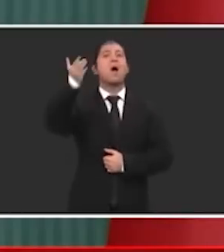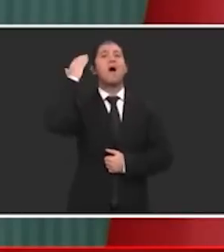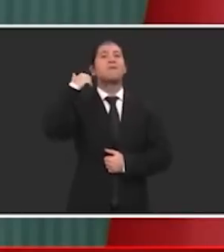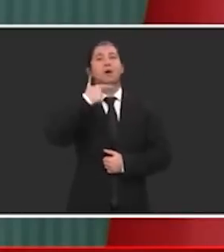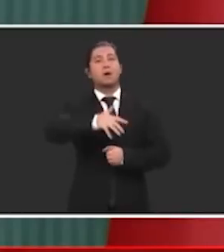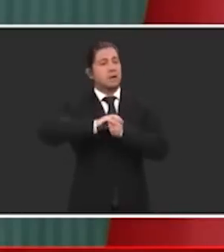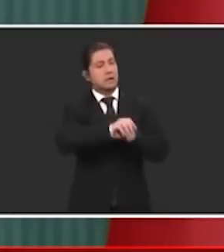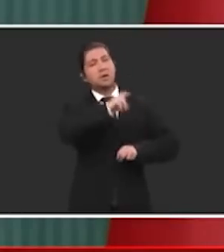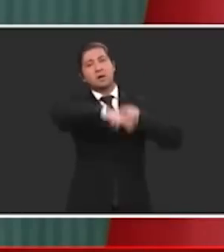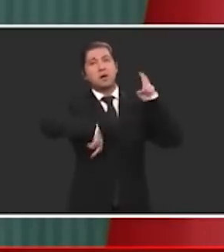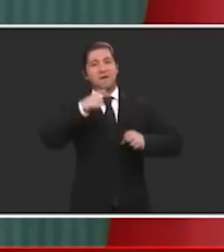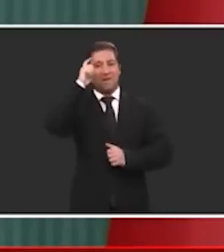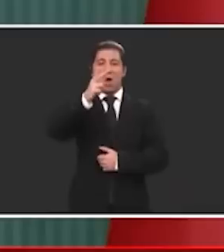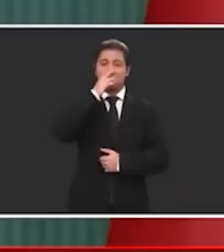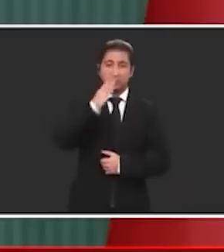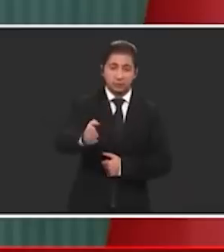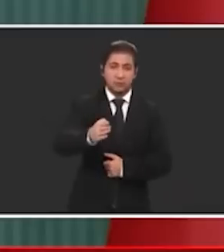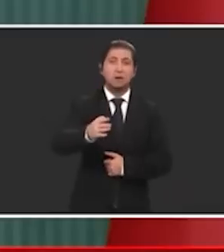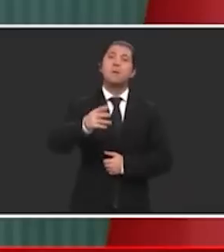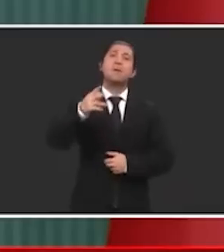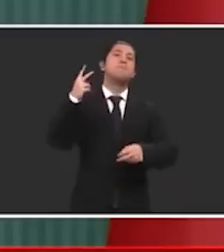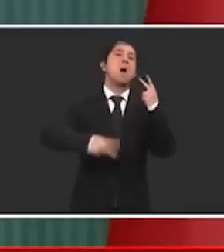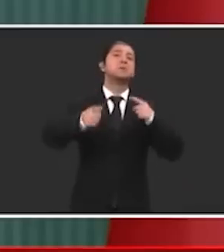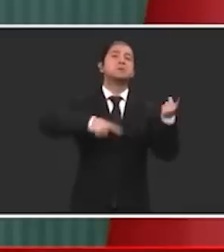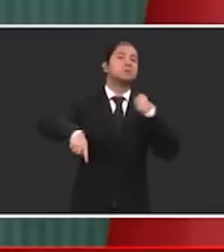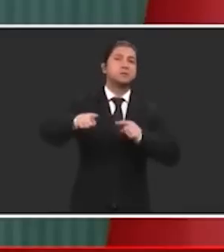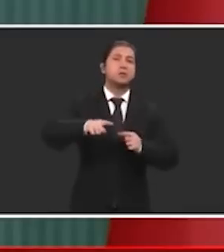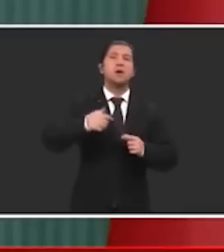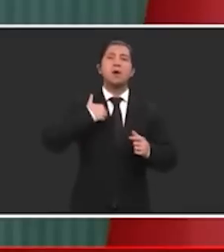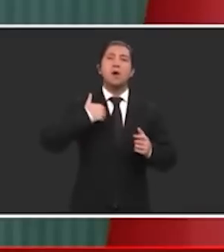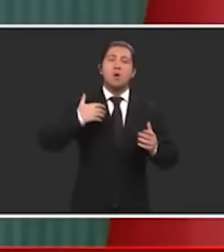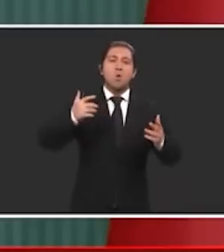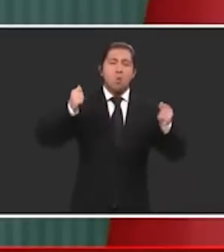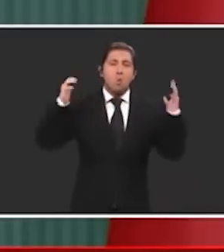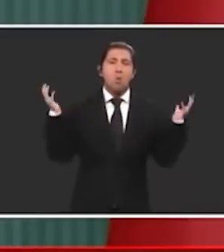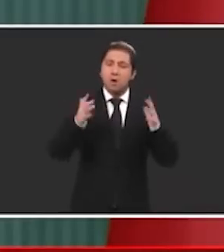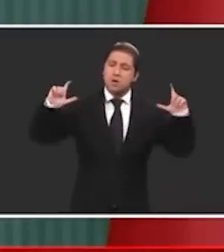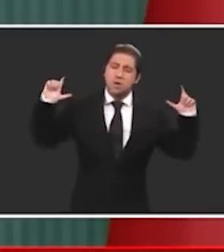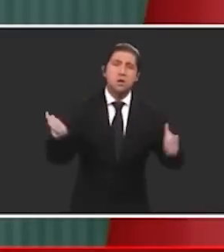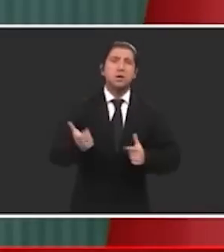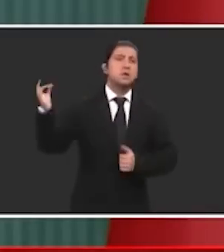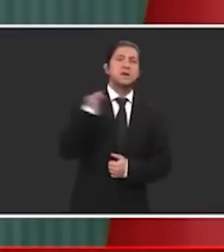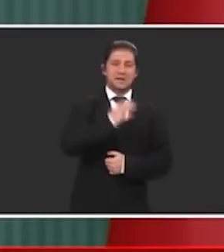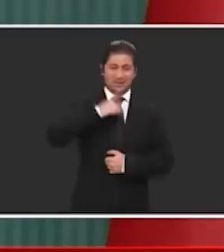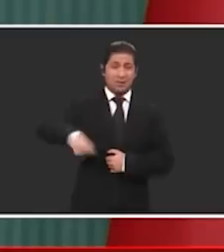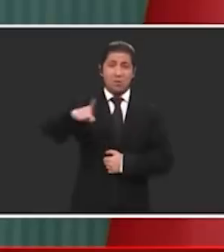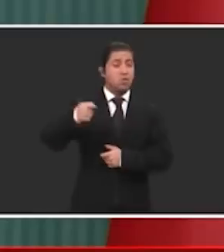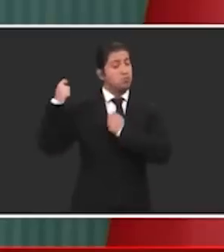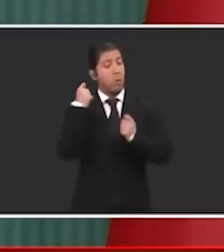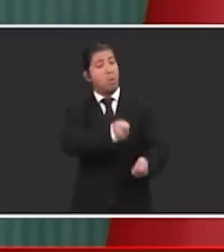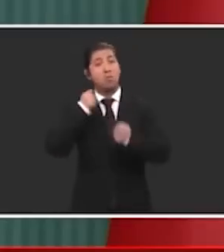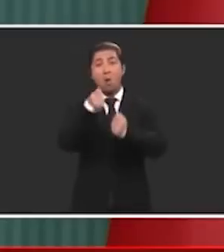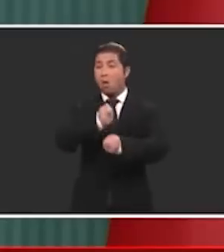geçmişinin alışkanlığıyla, kimi gözünü bürüyen sınırsız kazanç hırsıyla, tek taraflı